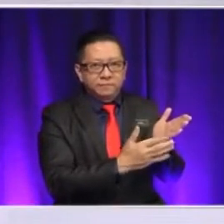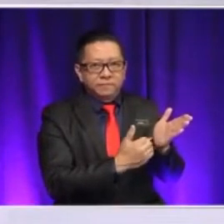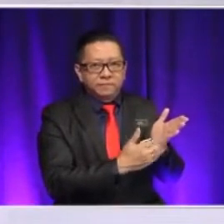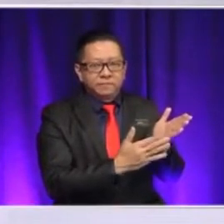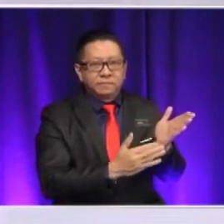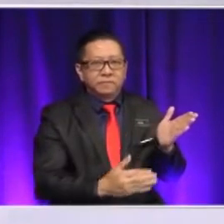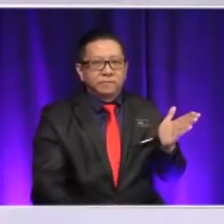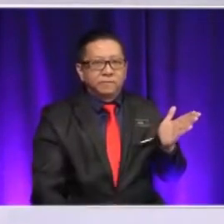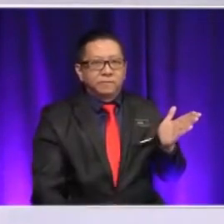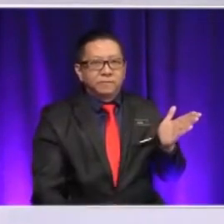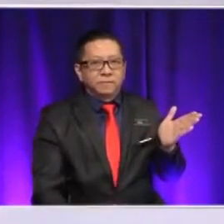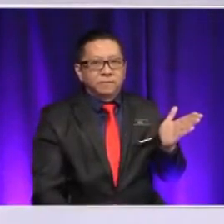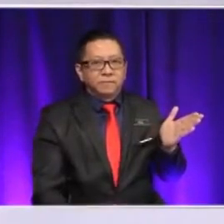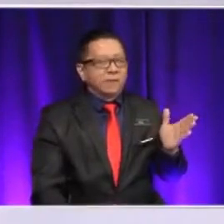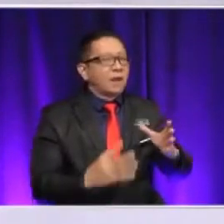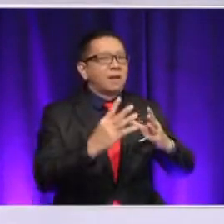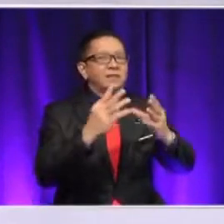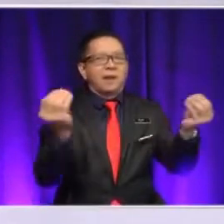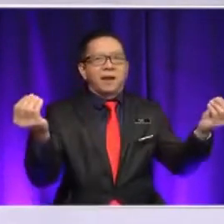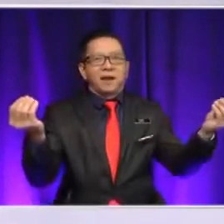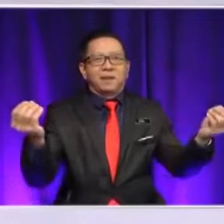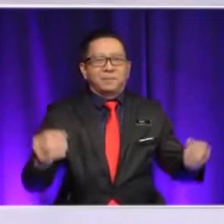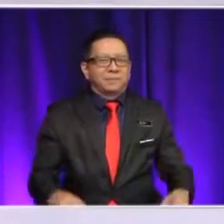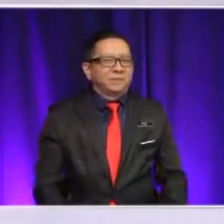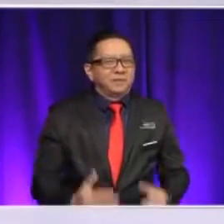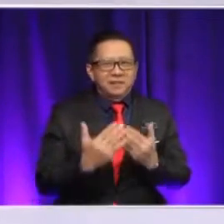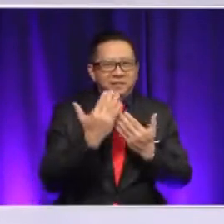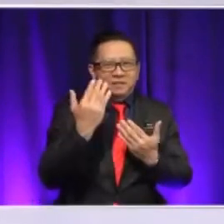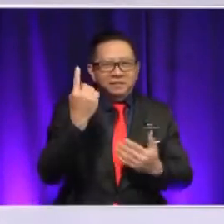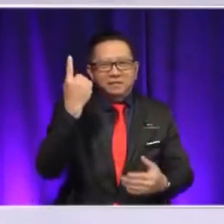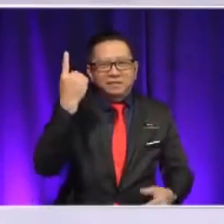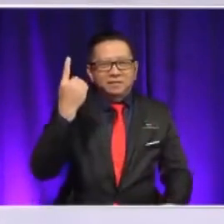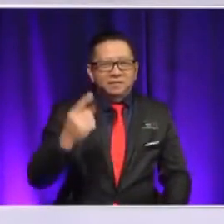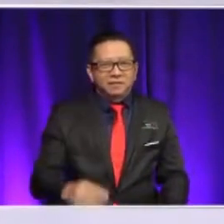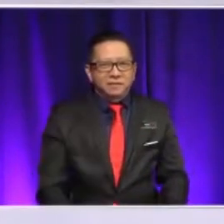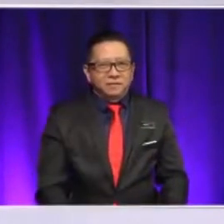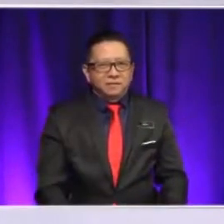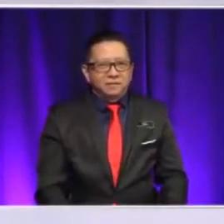oke oke siap dah siap oke